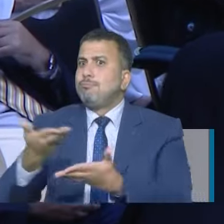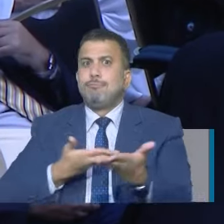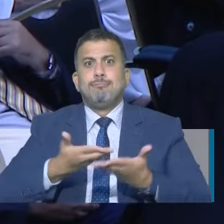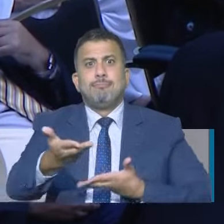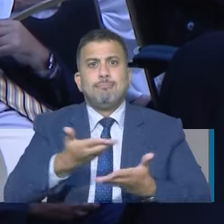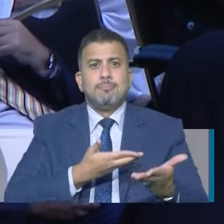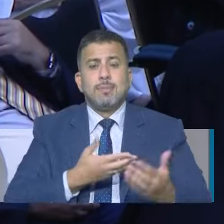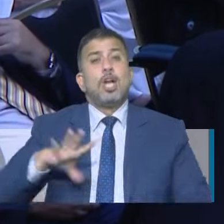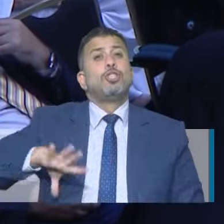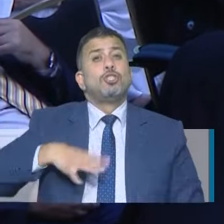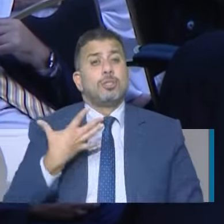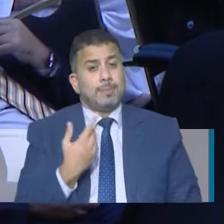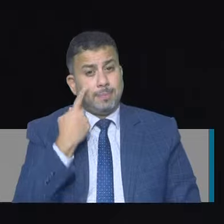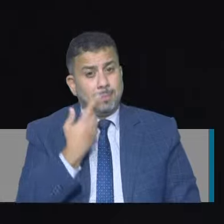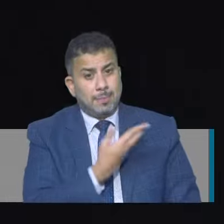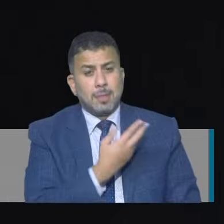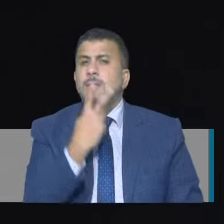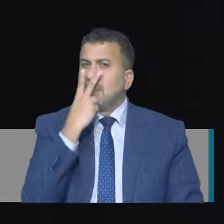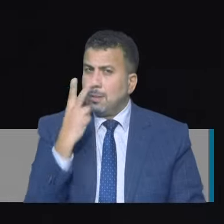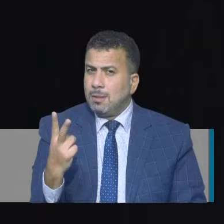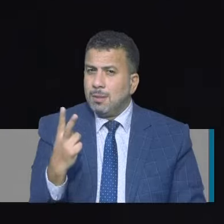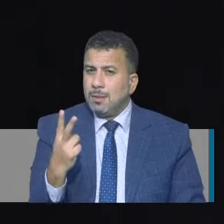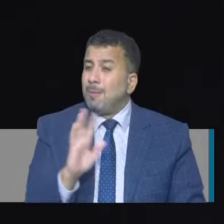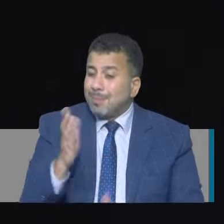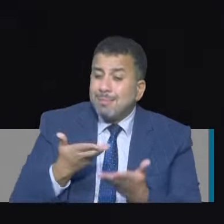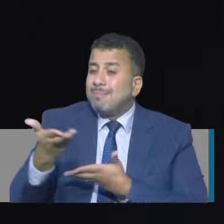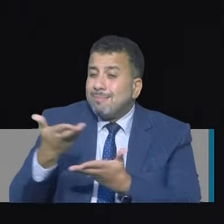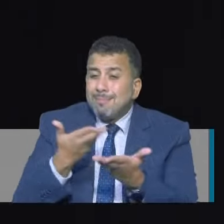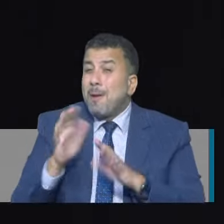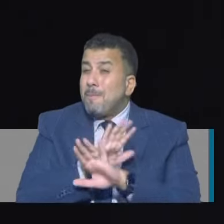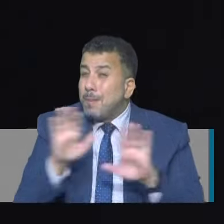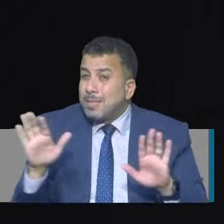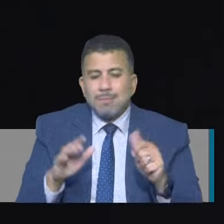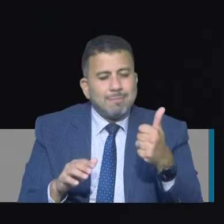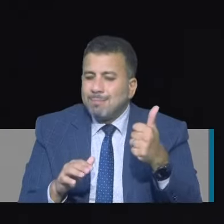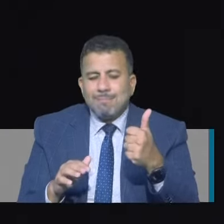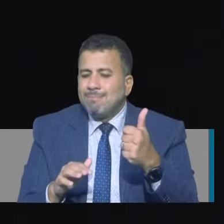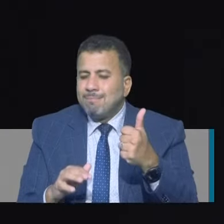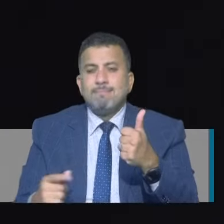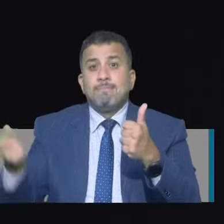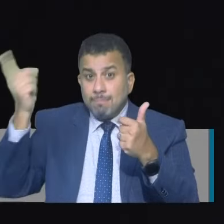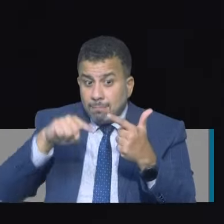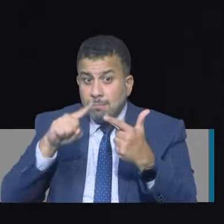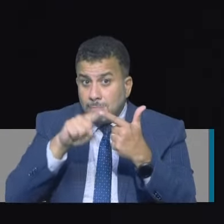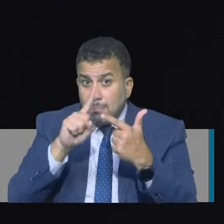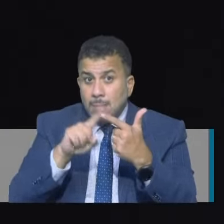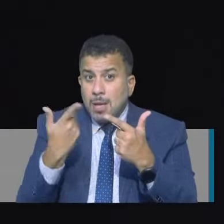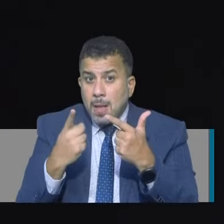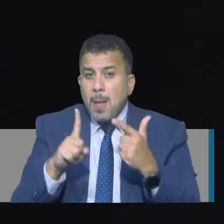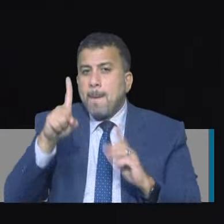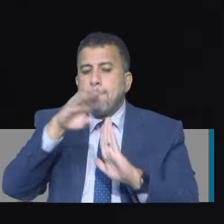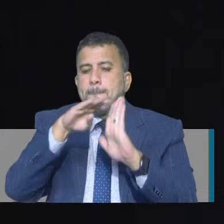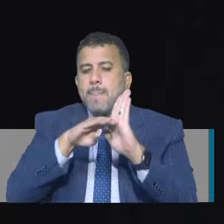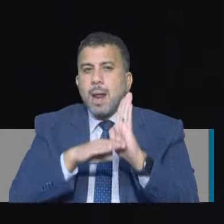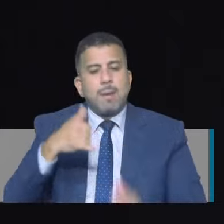ثم لاحظ صاحب السمو بانها لا تكفي فامر بانشاء وتاسيس برنامج